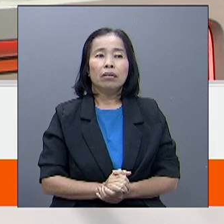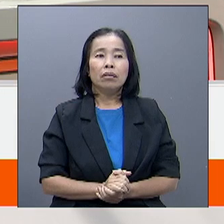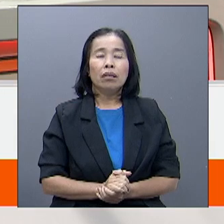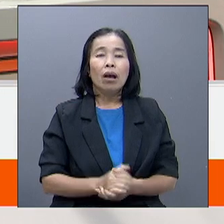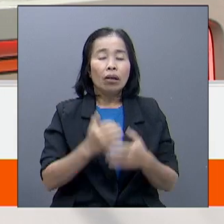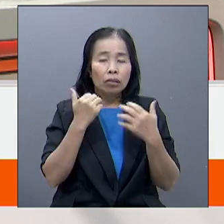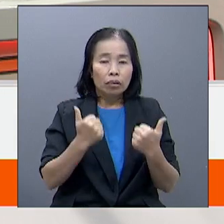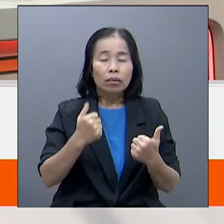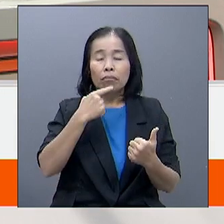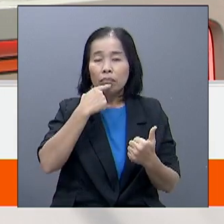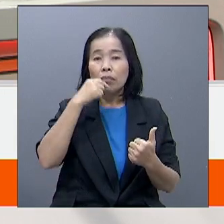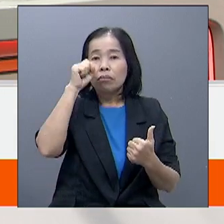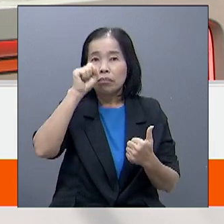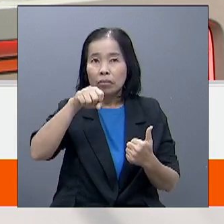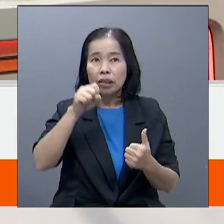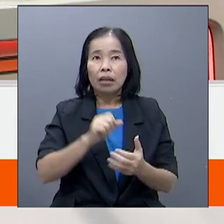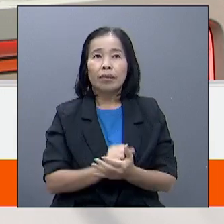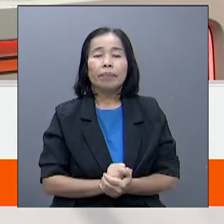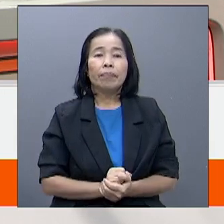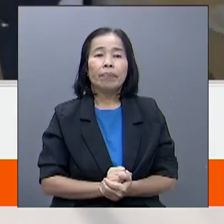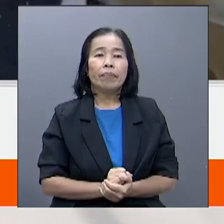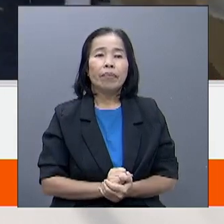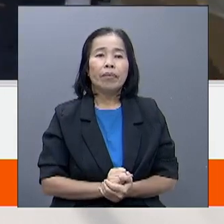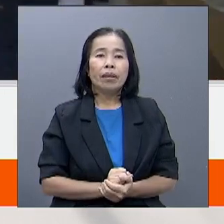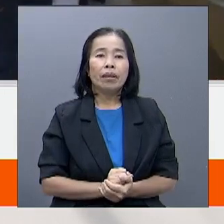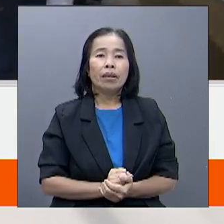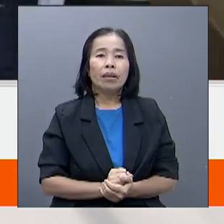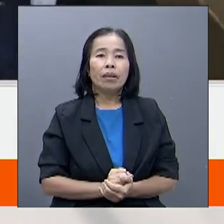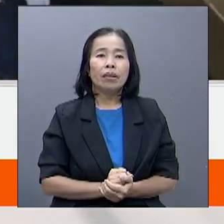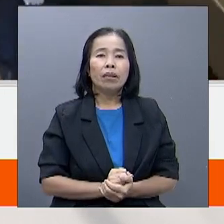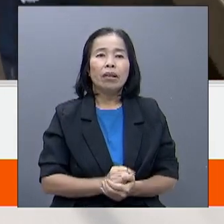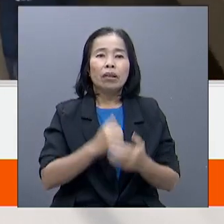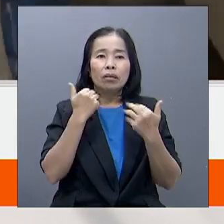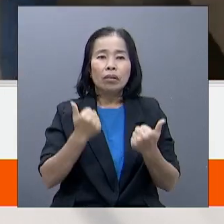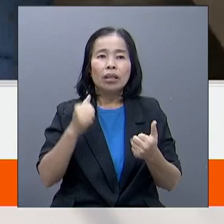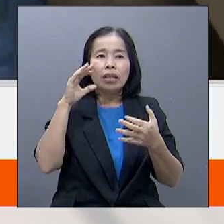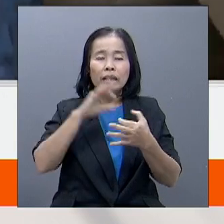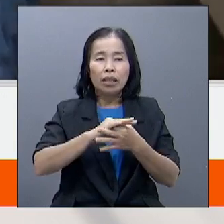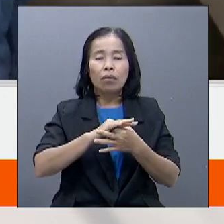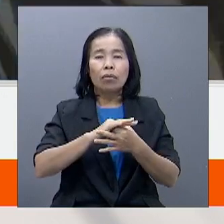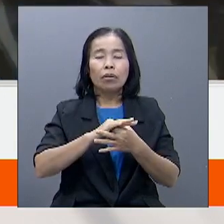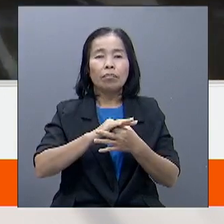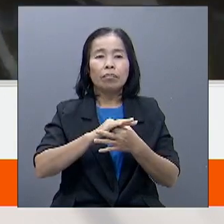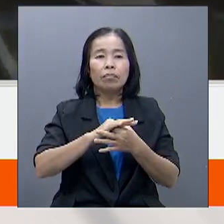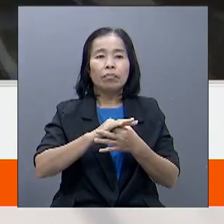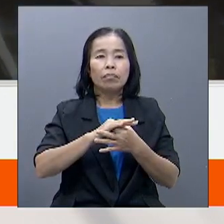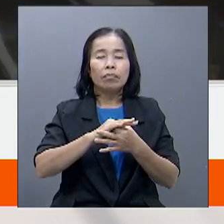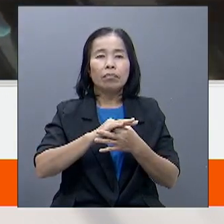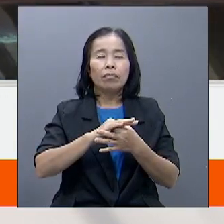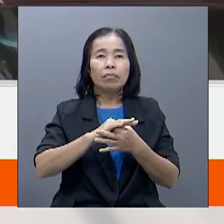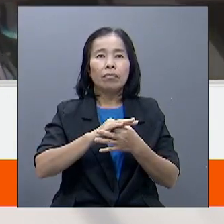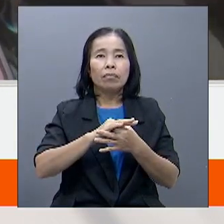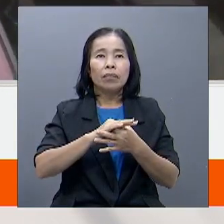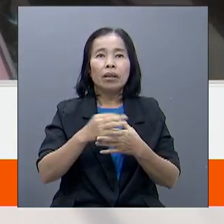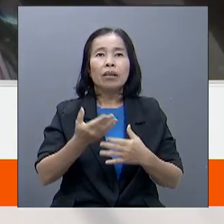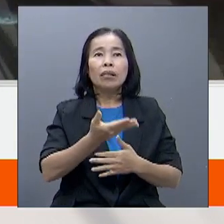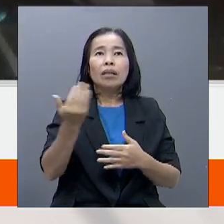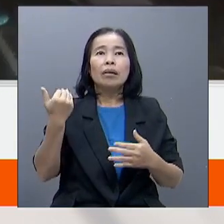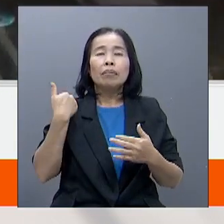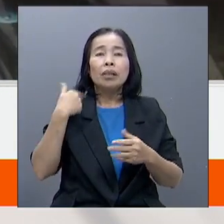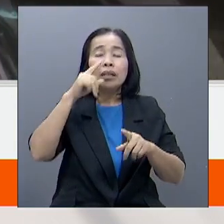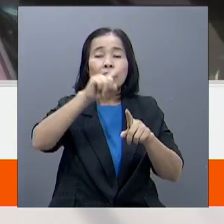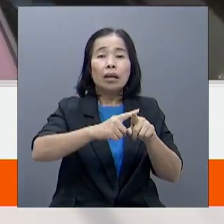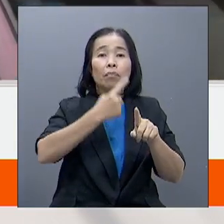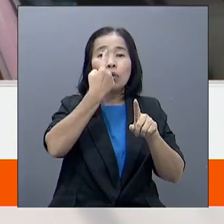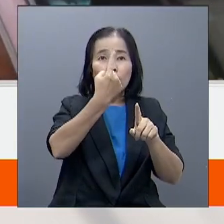ผู้ชมและผู้ฟังทุกท่านนะครับสถานการณ์ไข้เลือดออกในปีพ.ศ. 2566นะครับตั้งแต่1มกราคมถึ